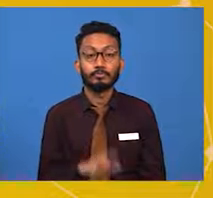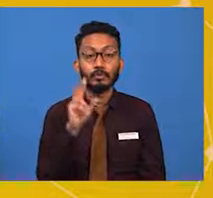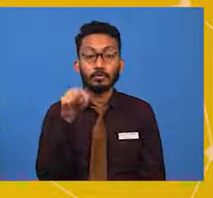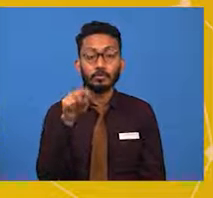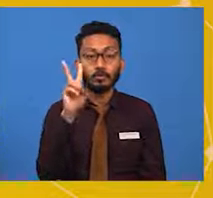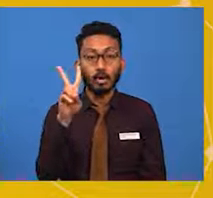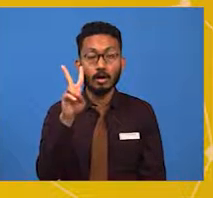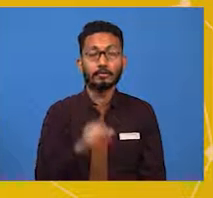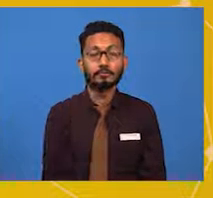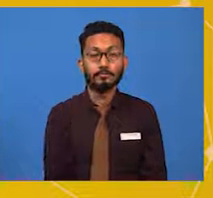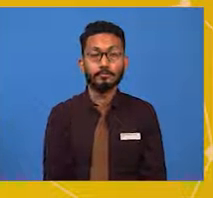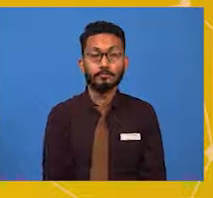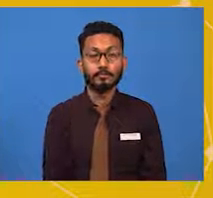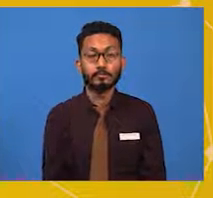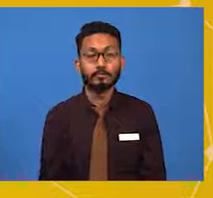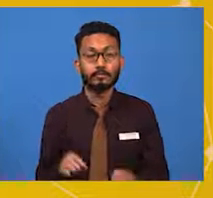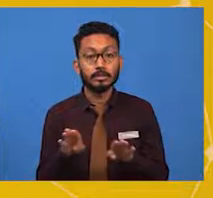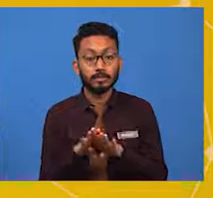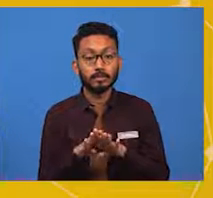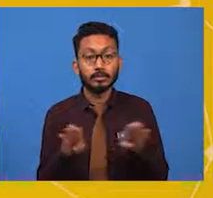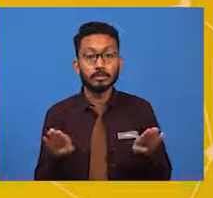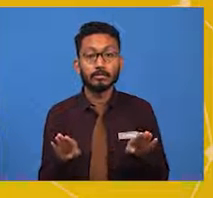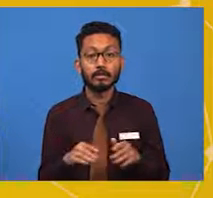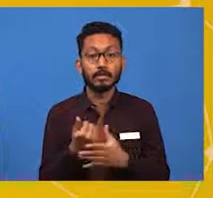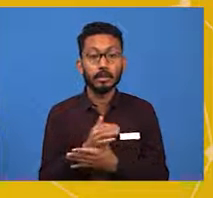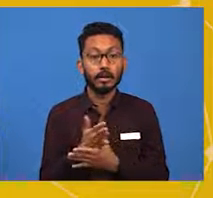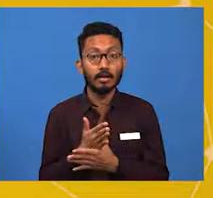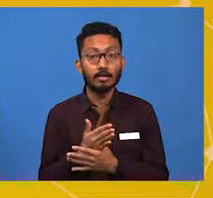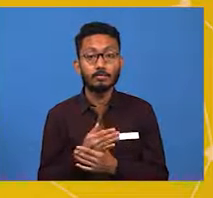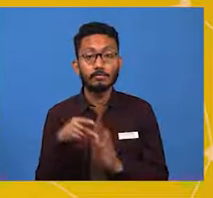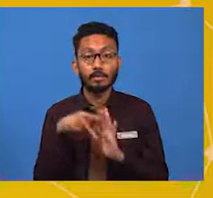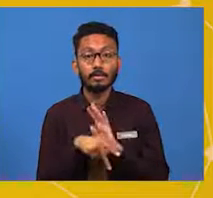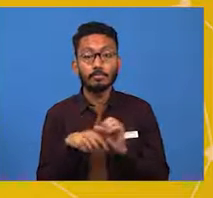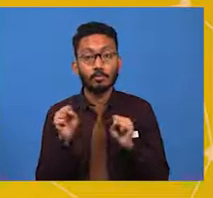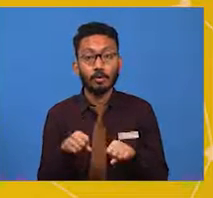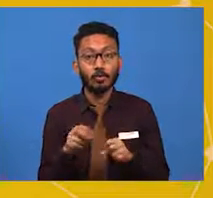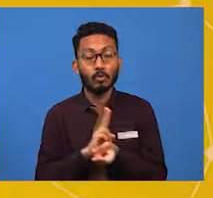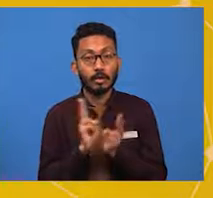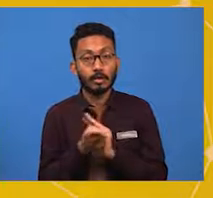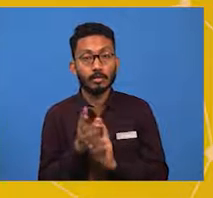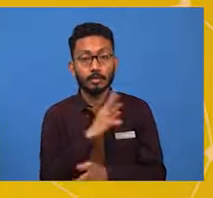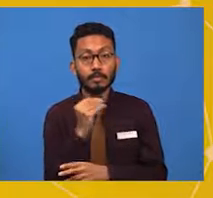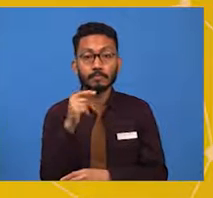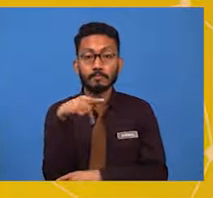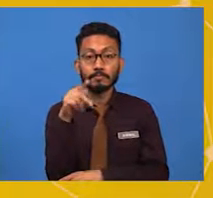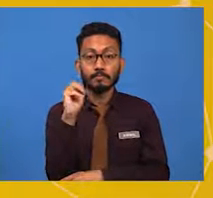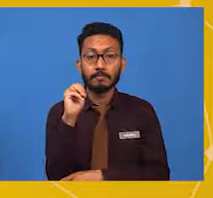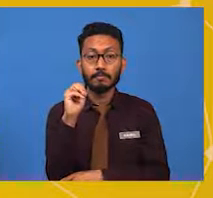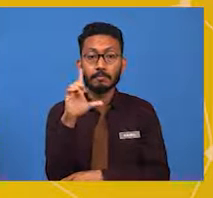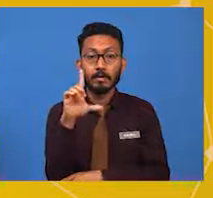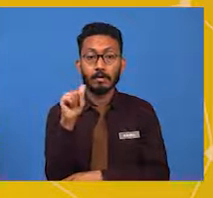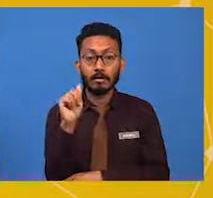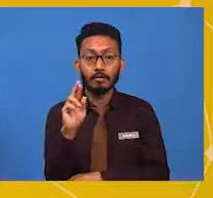3.1.2, membezakan antara pemboleh ubah dan pemanat dalam kod